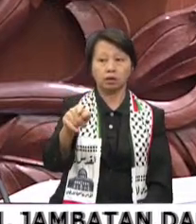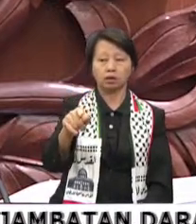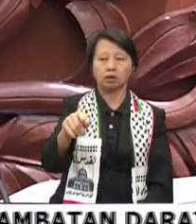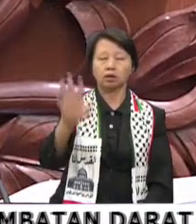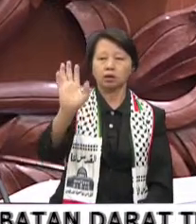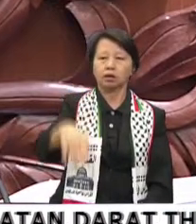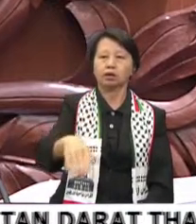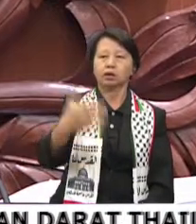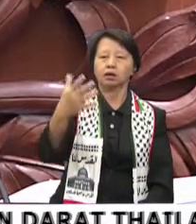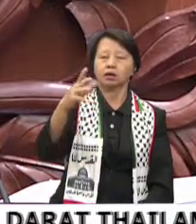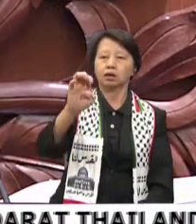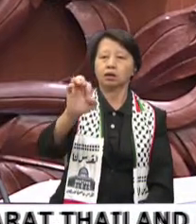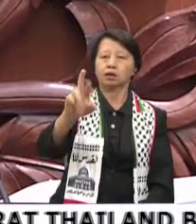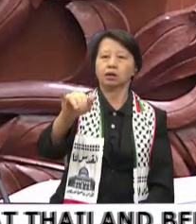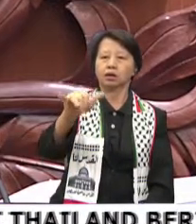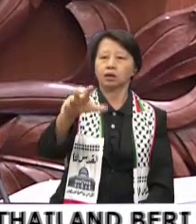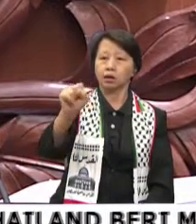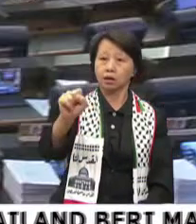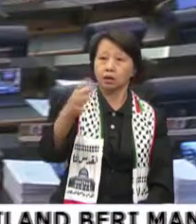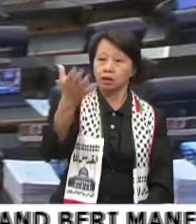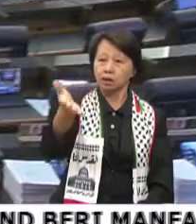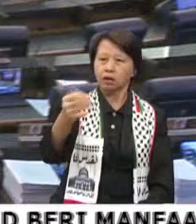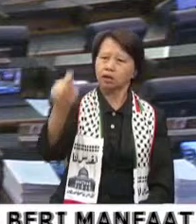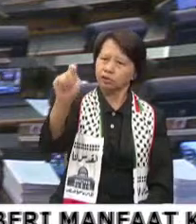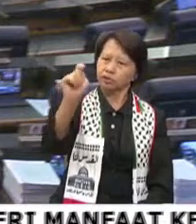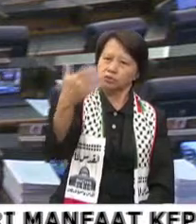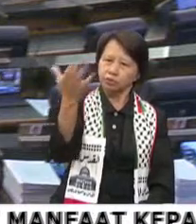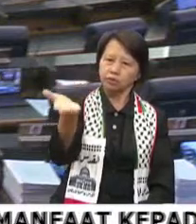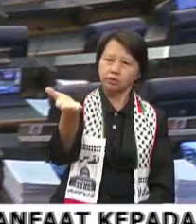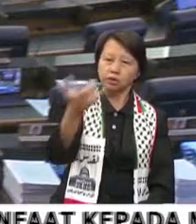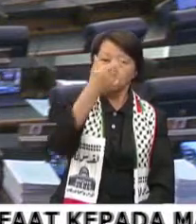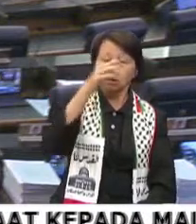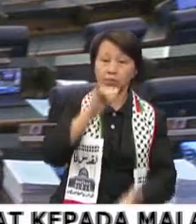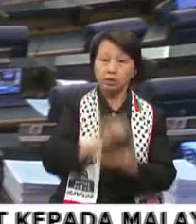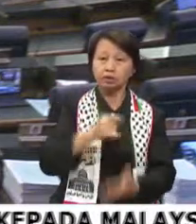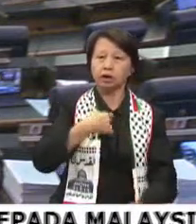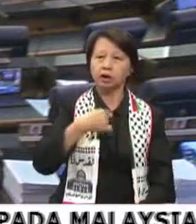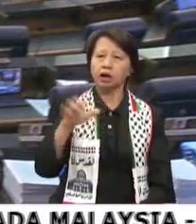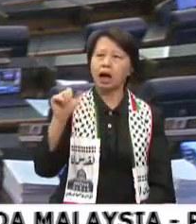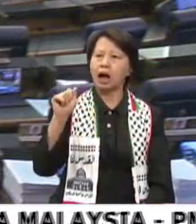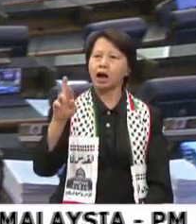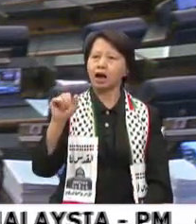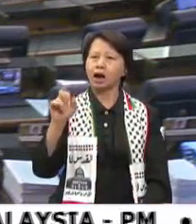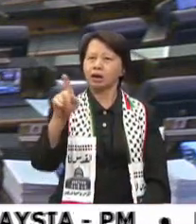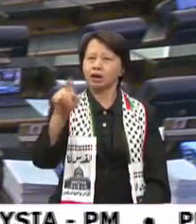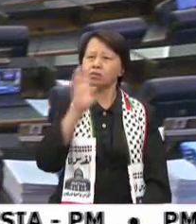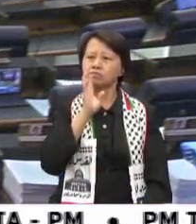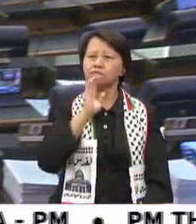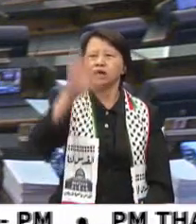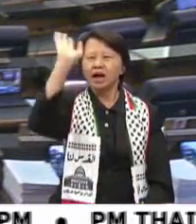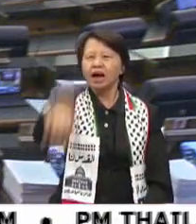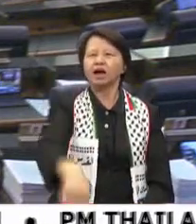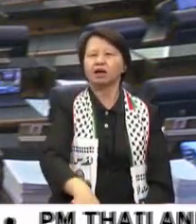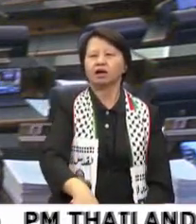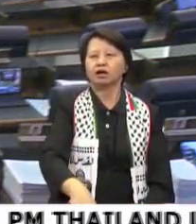mana-mana pemimpin perikatan nasional menegur dia sebab itu tadi arau apa yang arau kata